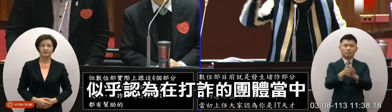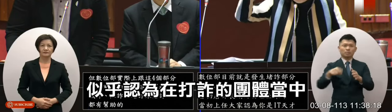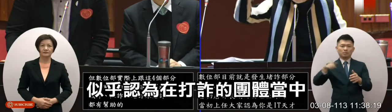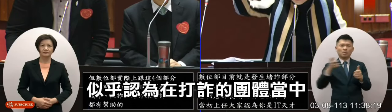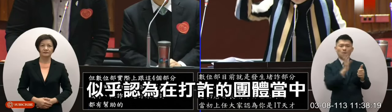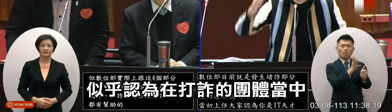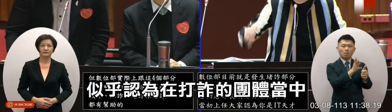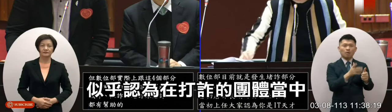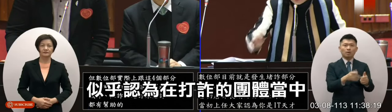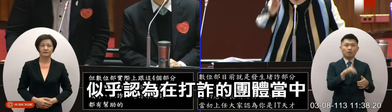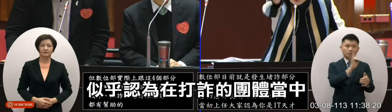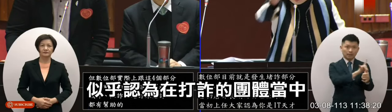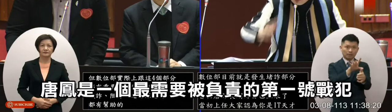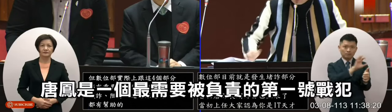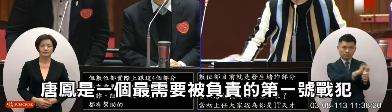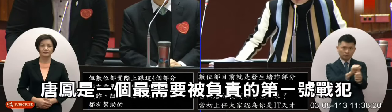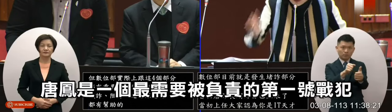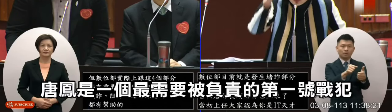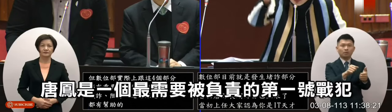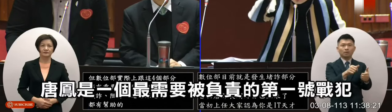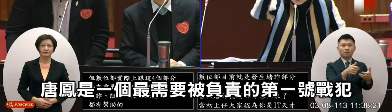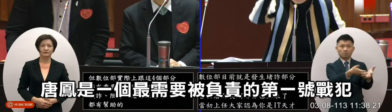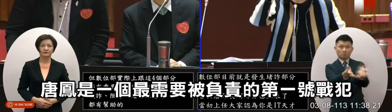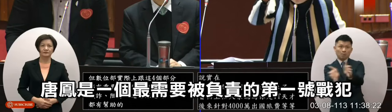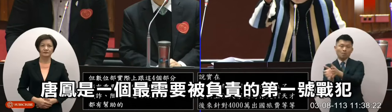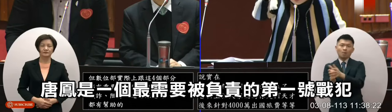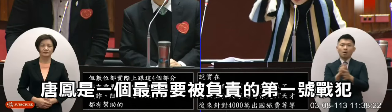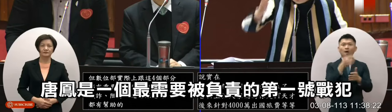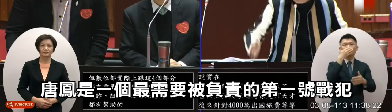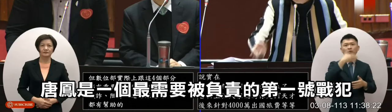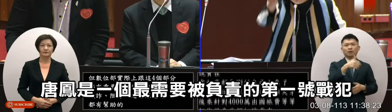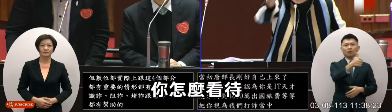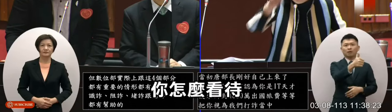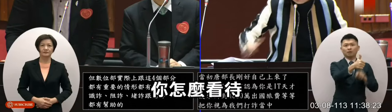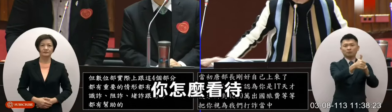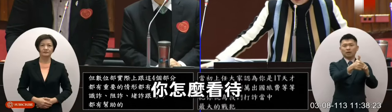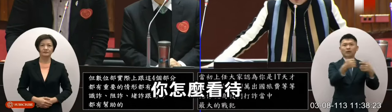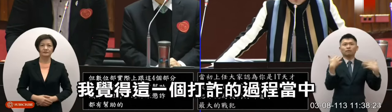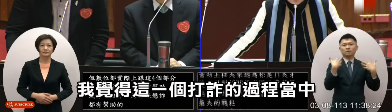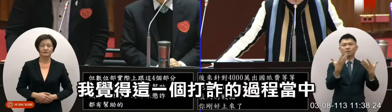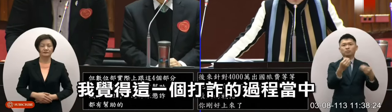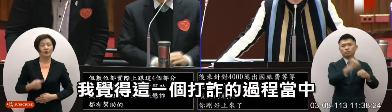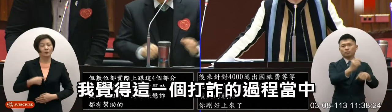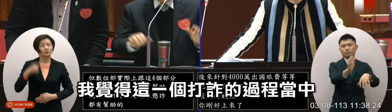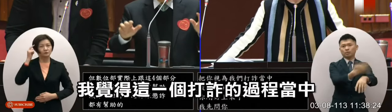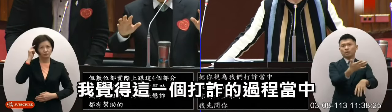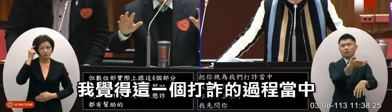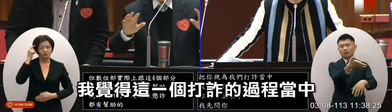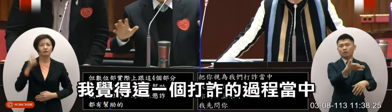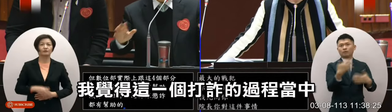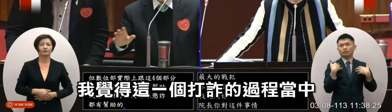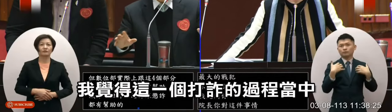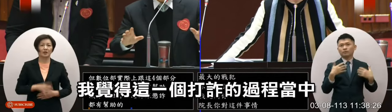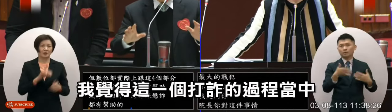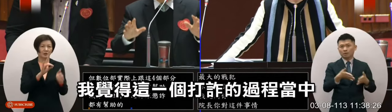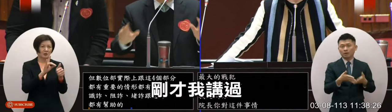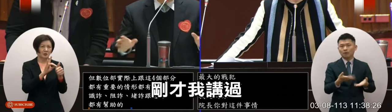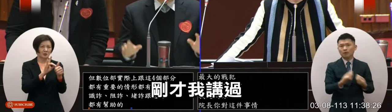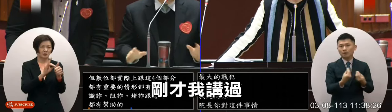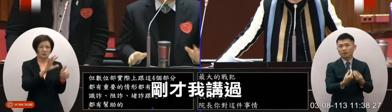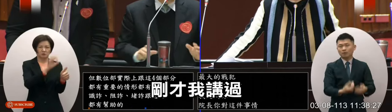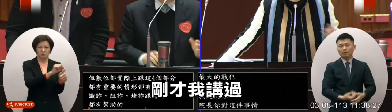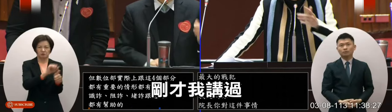乎认为在打诈的团体当中，唐凤是一个最需要被负责的第一号战犯，你怎么样看待？ 我觉得 这一个打诈的过程当